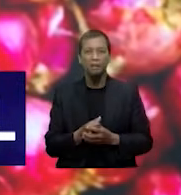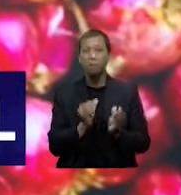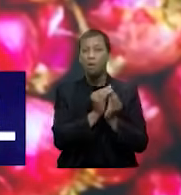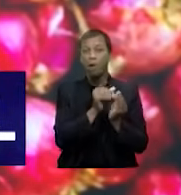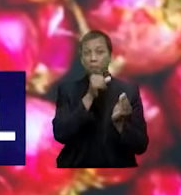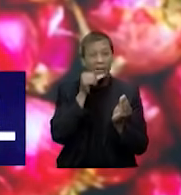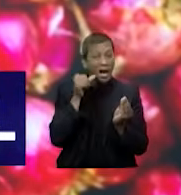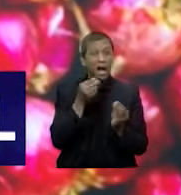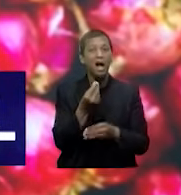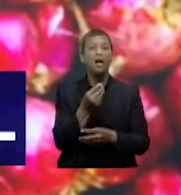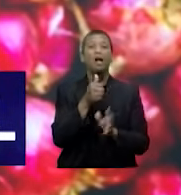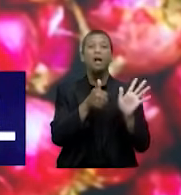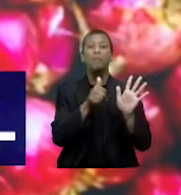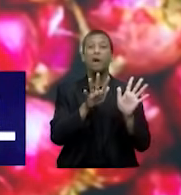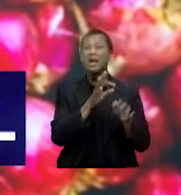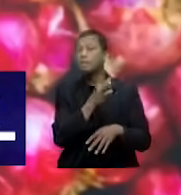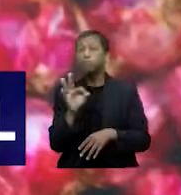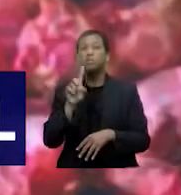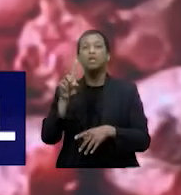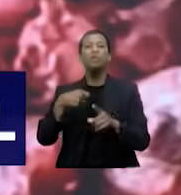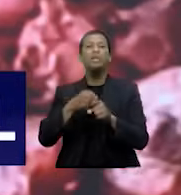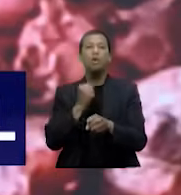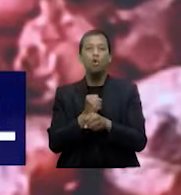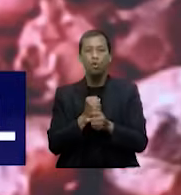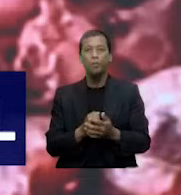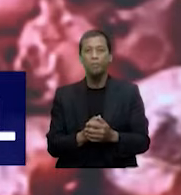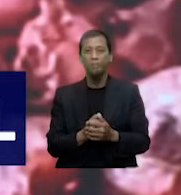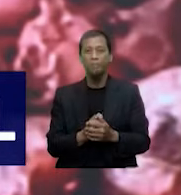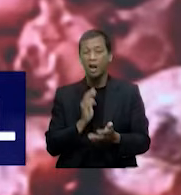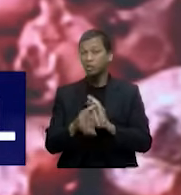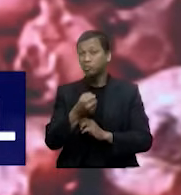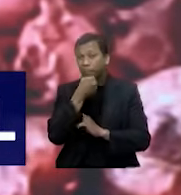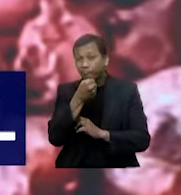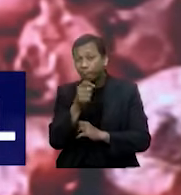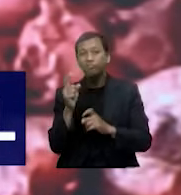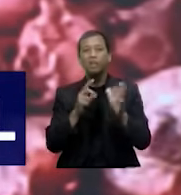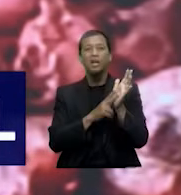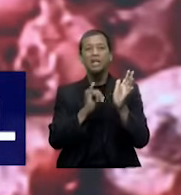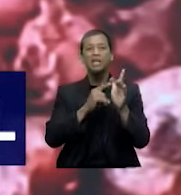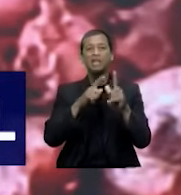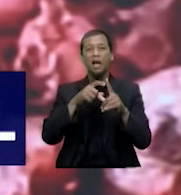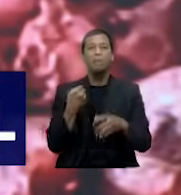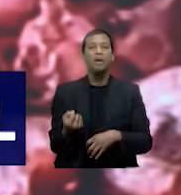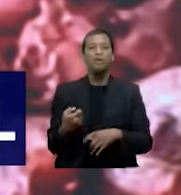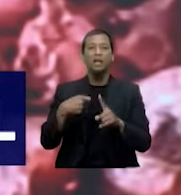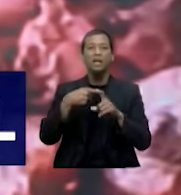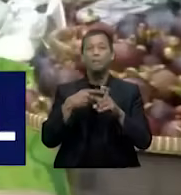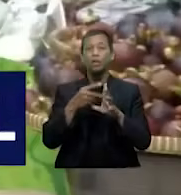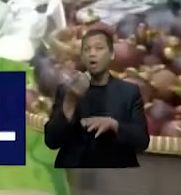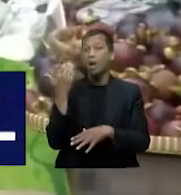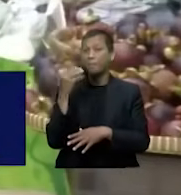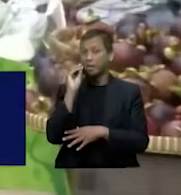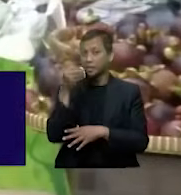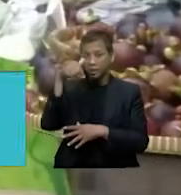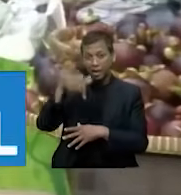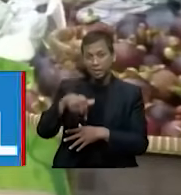pada bawang merah menjadi Rp65.000 per kilogram. Dan berikut laporan Nisa Sahib dari Pasar Kebayoran Lama, Jakarta Selatan.